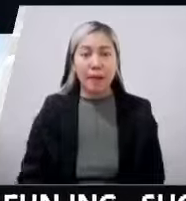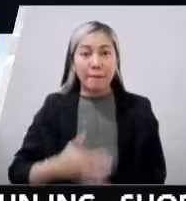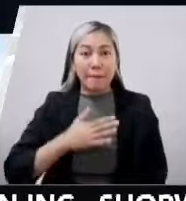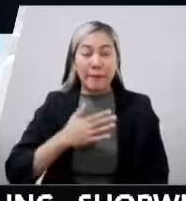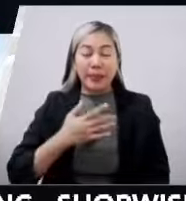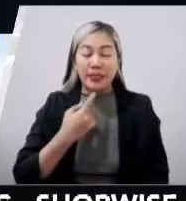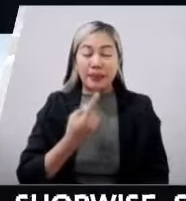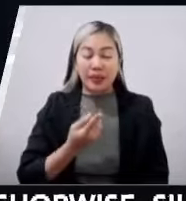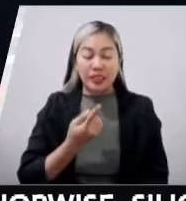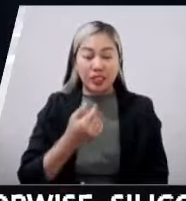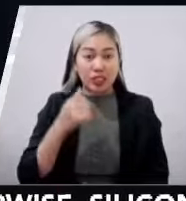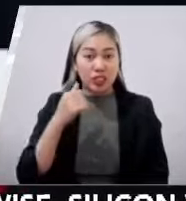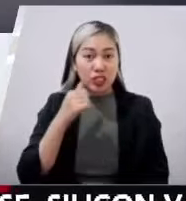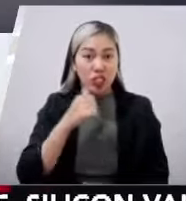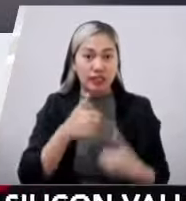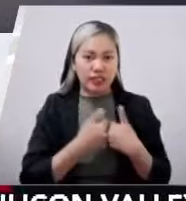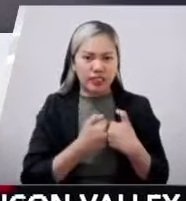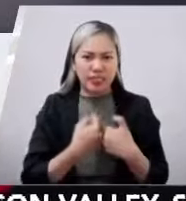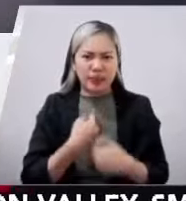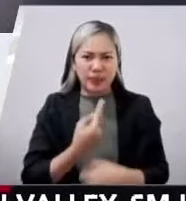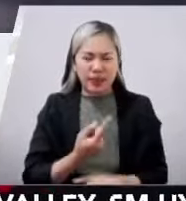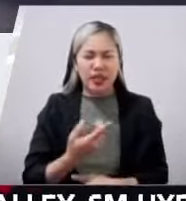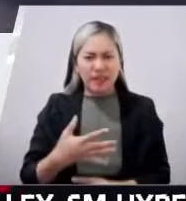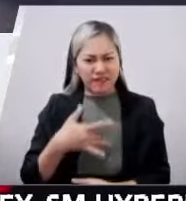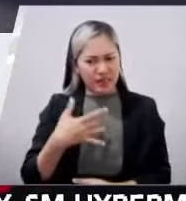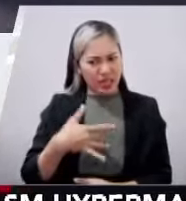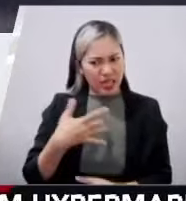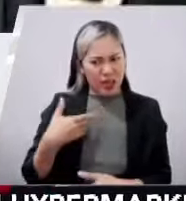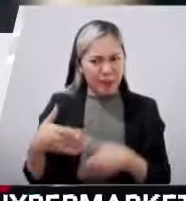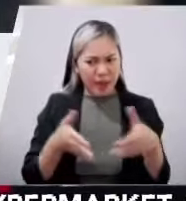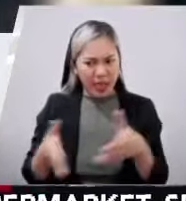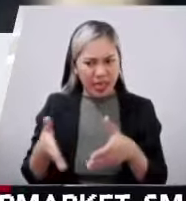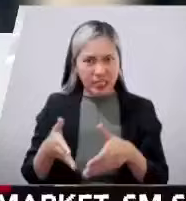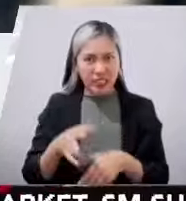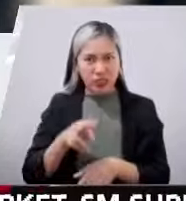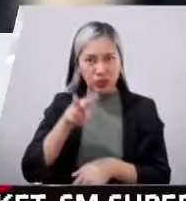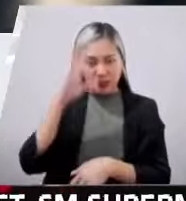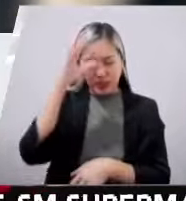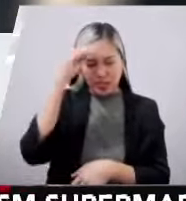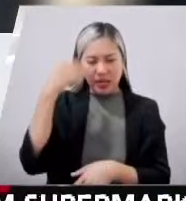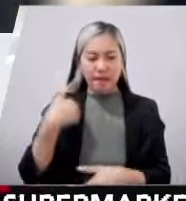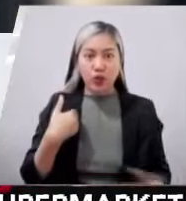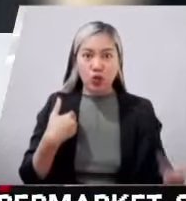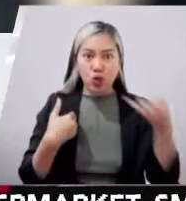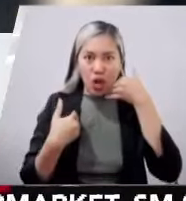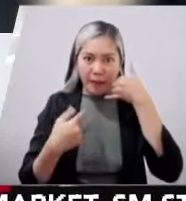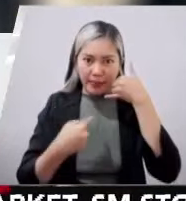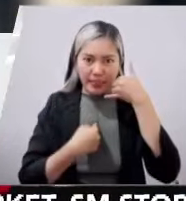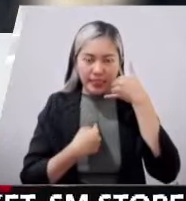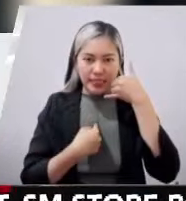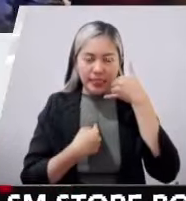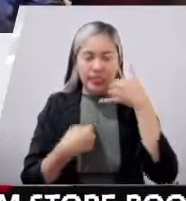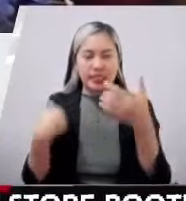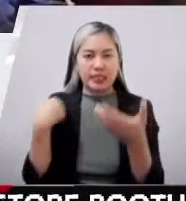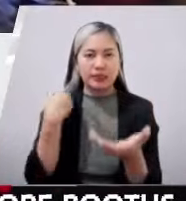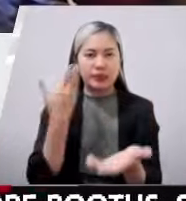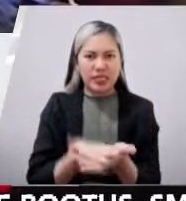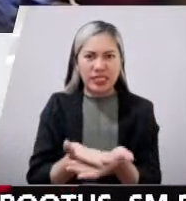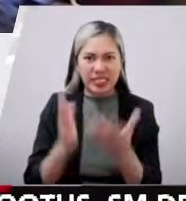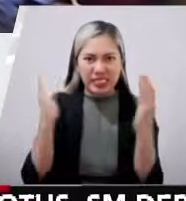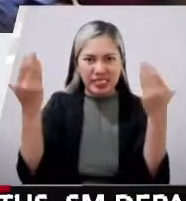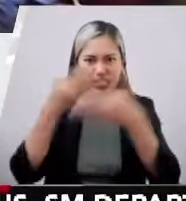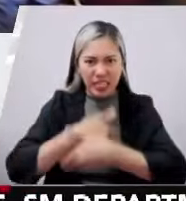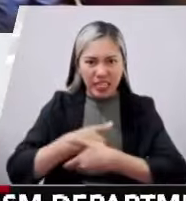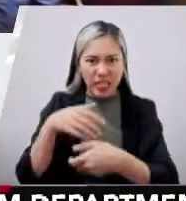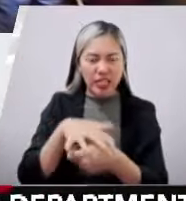mangyari or may balak yung dalawa. Kaya nag-call siya sa akin. Nung nakarating na sila sa madilim na part, which is wala na akong